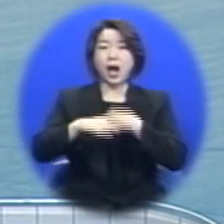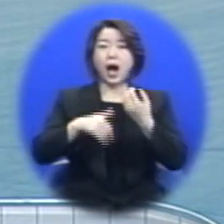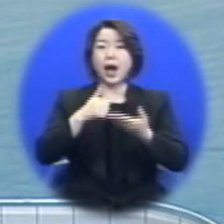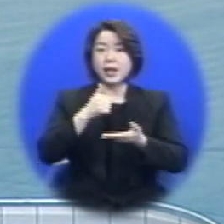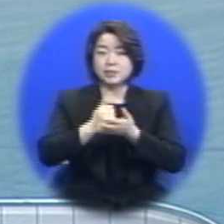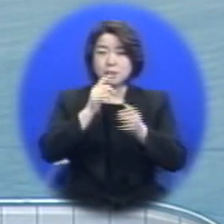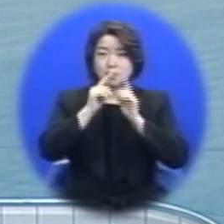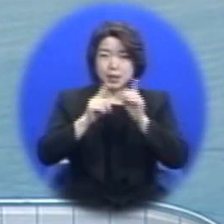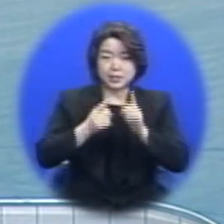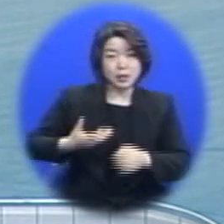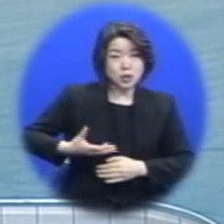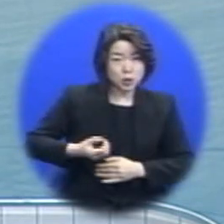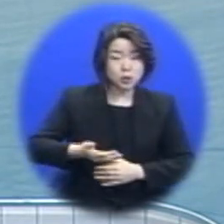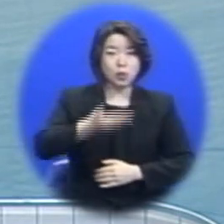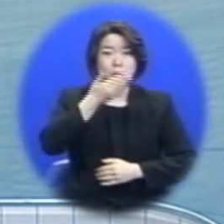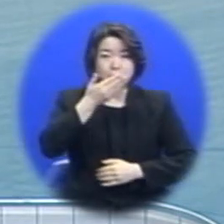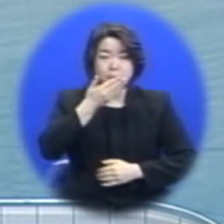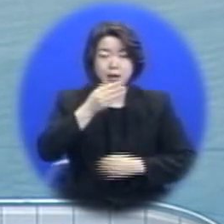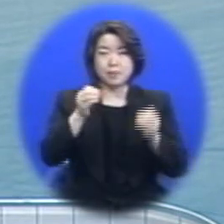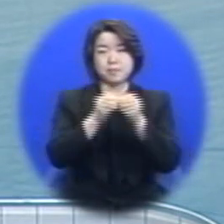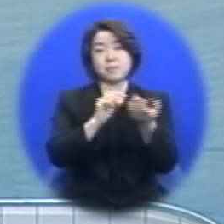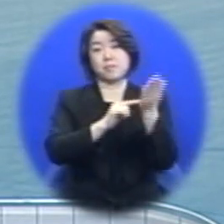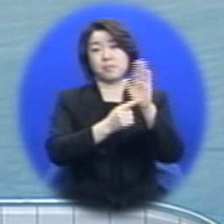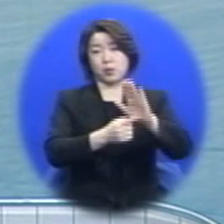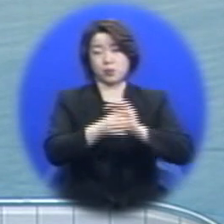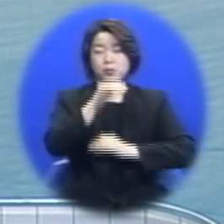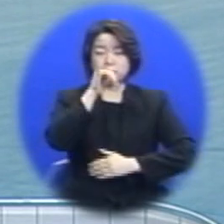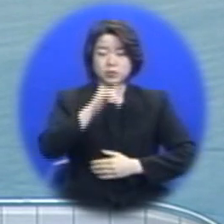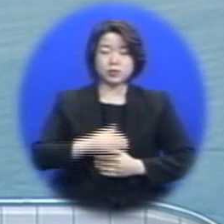젖이고 밥이라고 그렇게 표현했습니다.